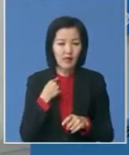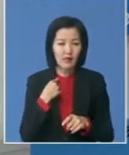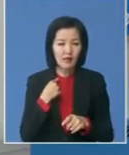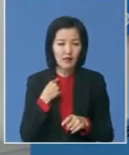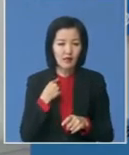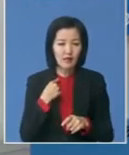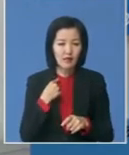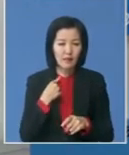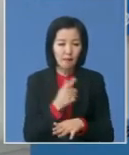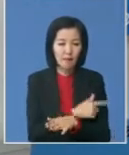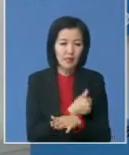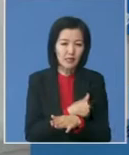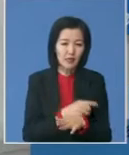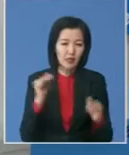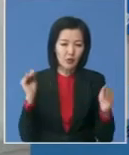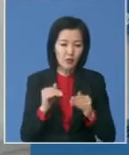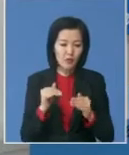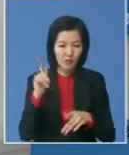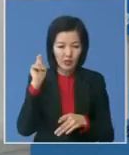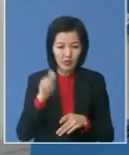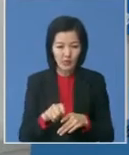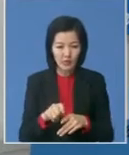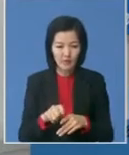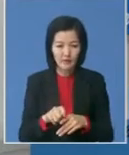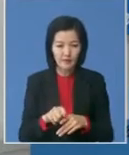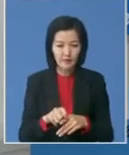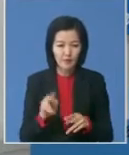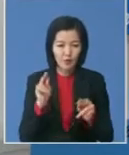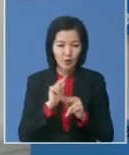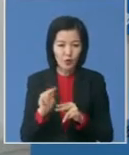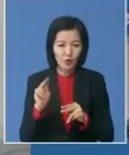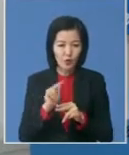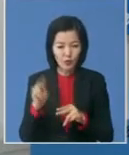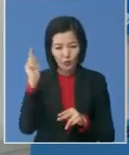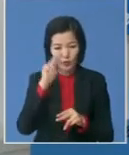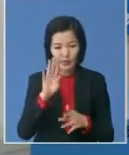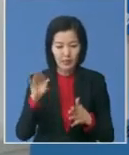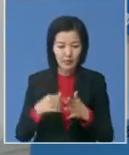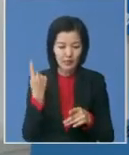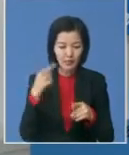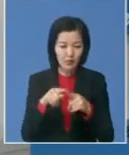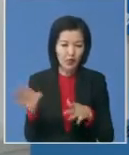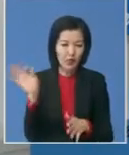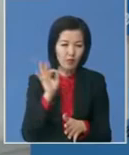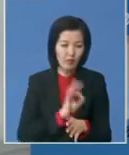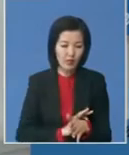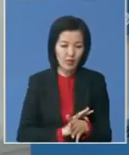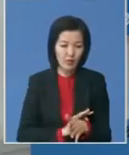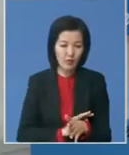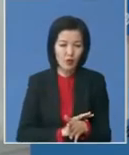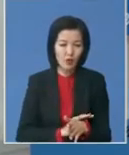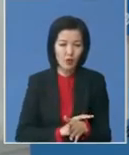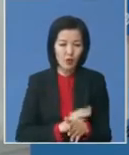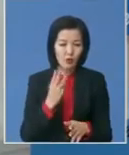Енді осы медицина мамандықтарын оқыту барысында әртүрлі инновациялық технологияларды пайдалану, үш